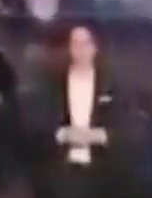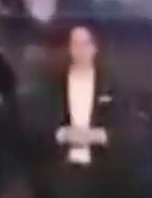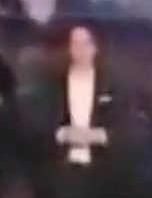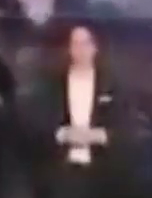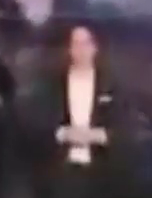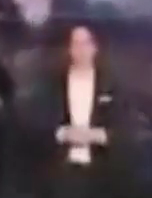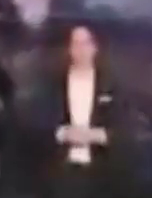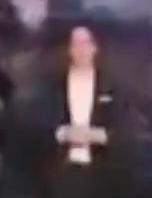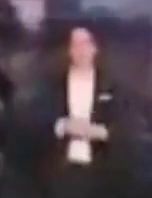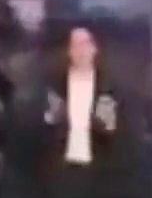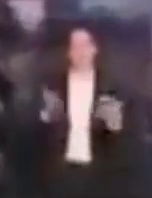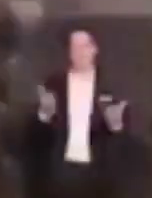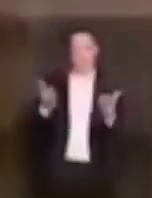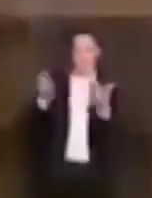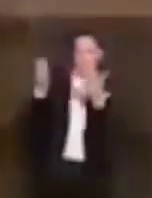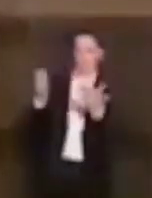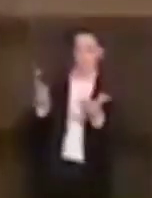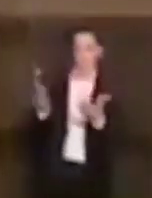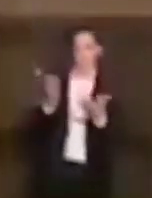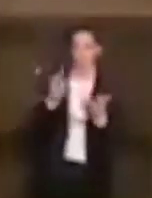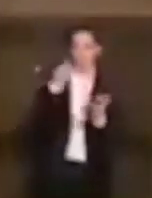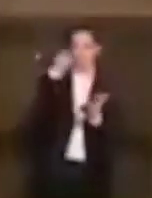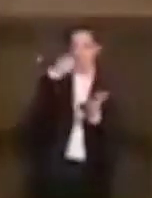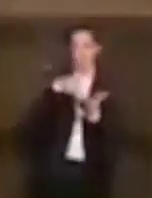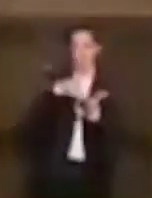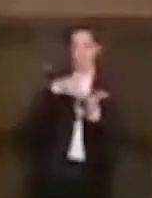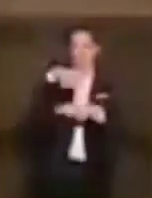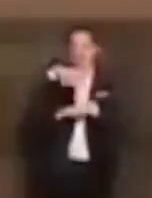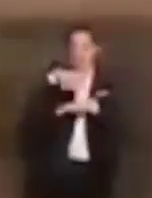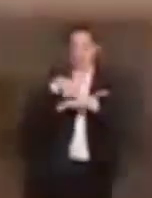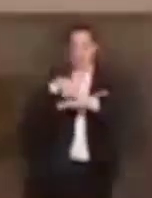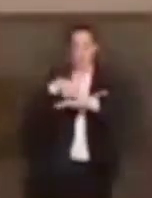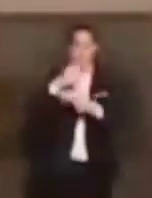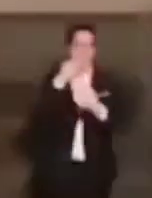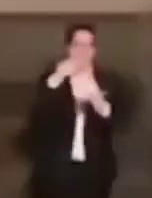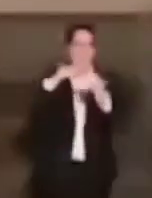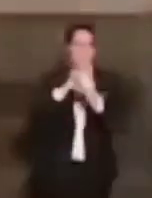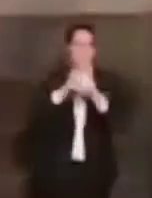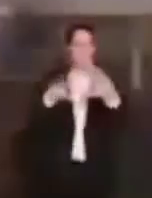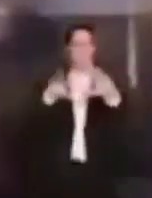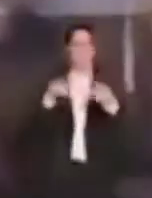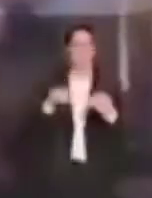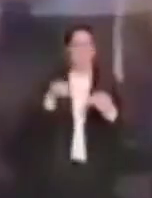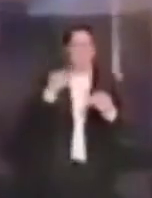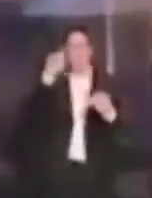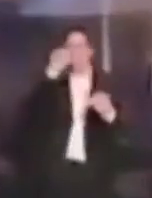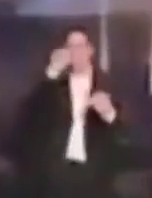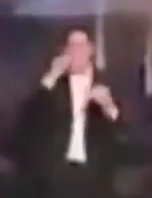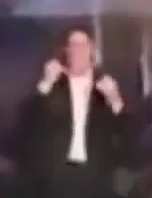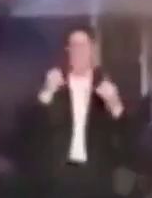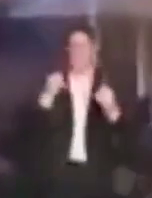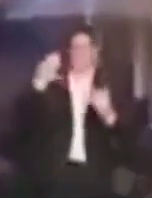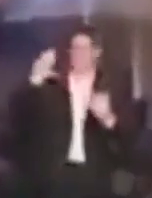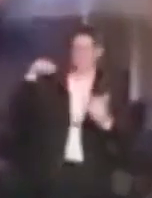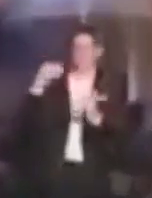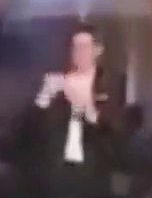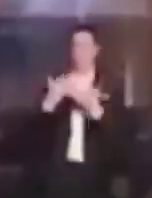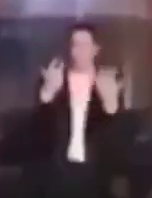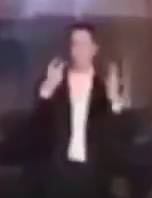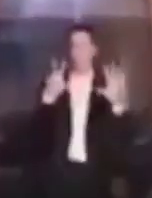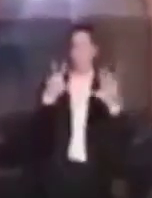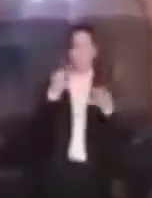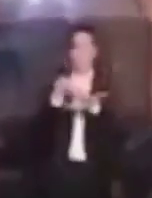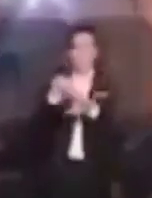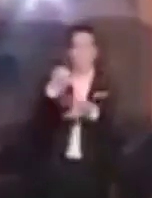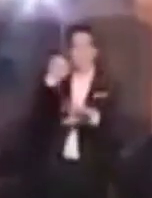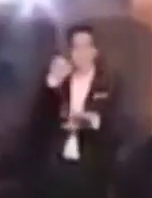آیا این طور نیست که بزرگان شما و علمای شما شب و روز ما را تکفیر می کنند و مردم را به